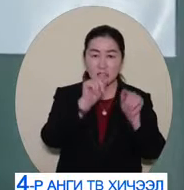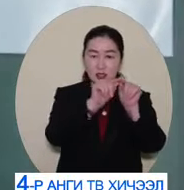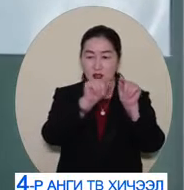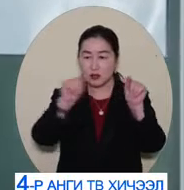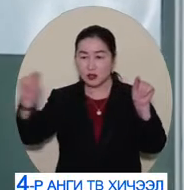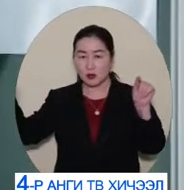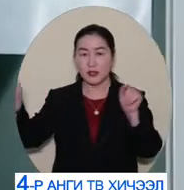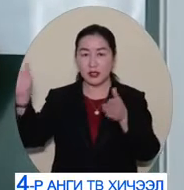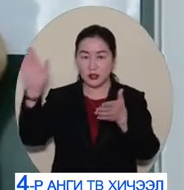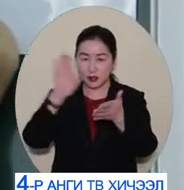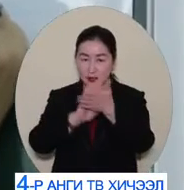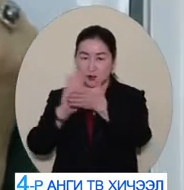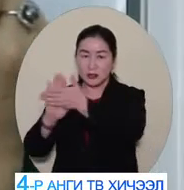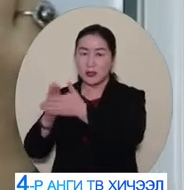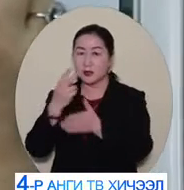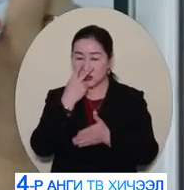багшихаа зурсан.